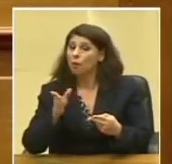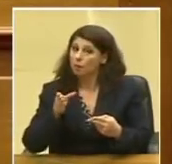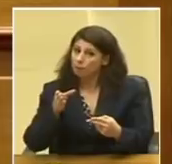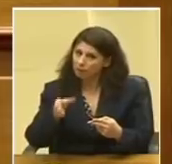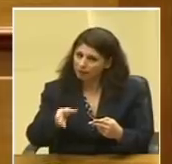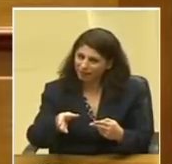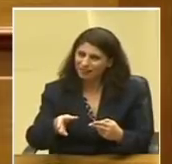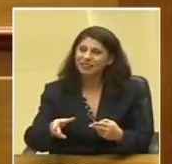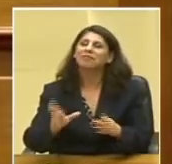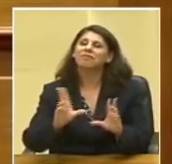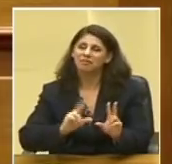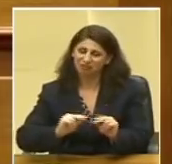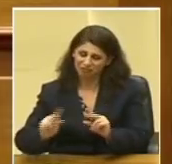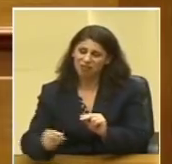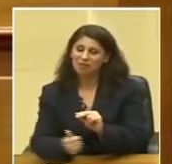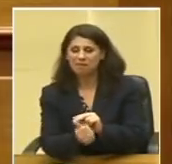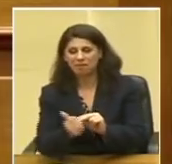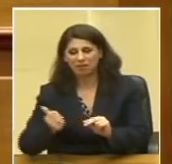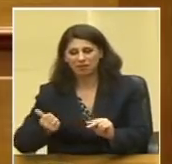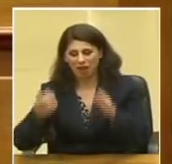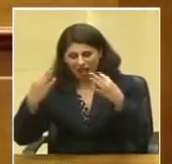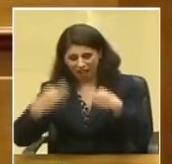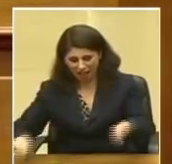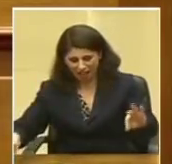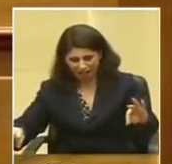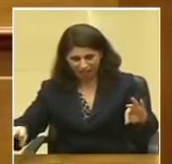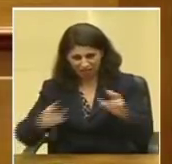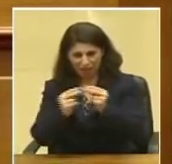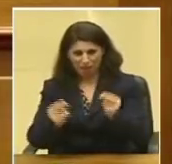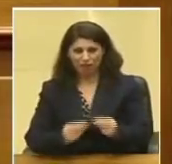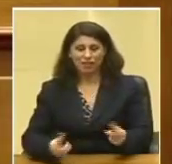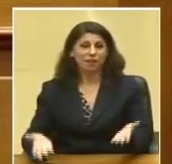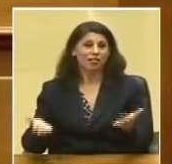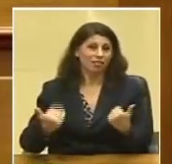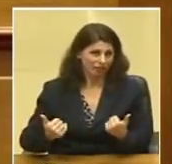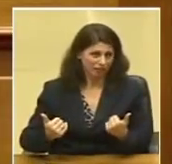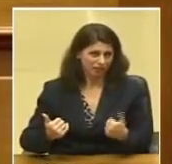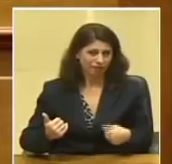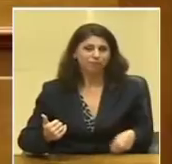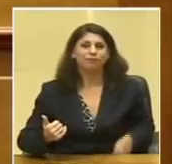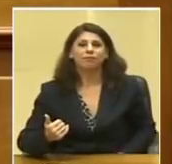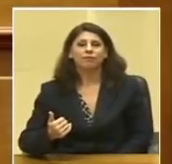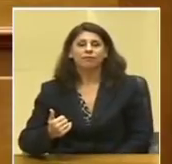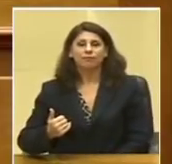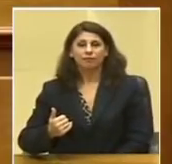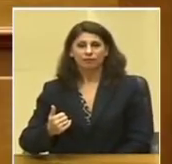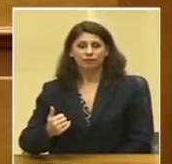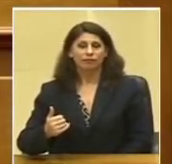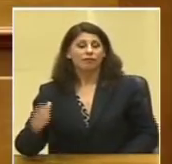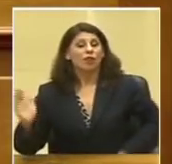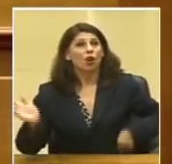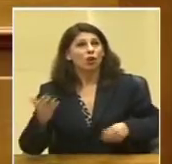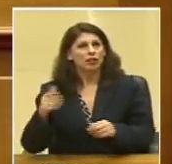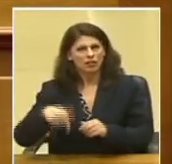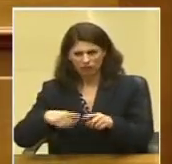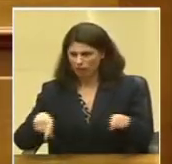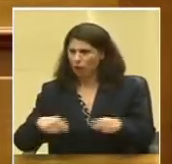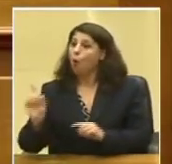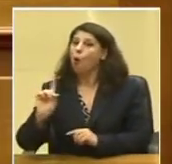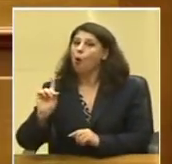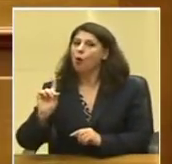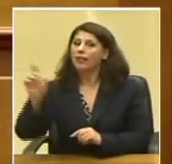και γυρίσατε με άδεια χέρια. Όταν όμως ήρθε σε αυτήν εδώ την αίθουσα, ή μάλλον στην